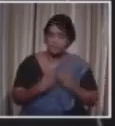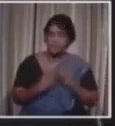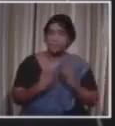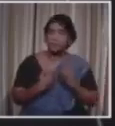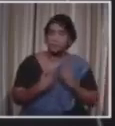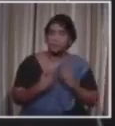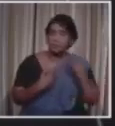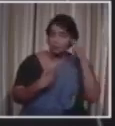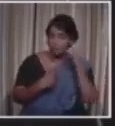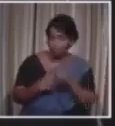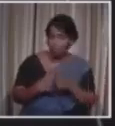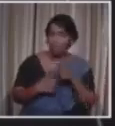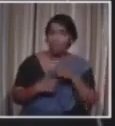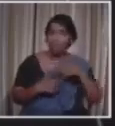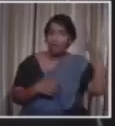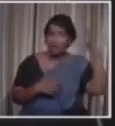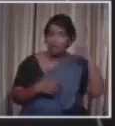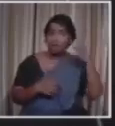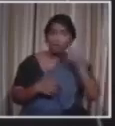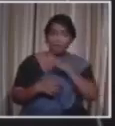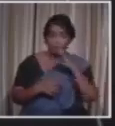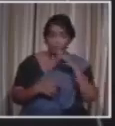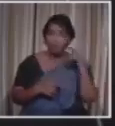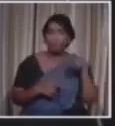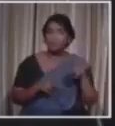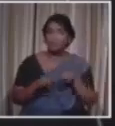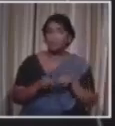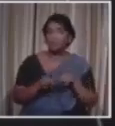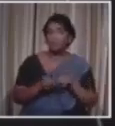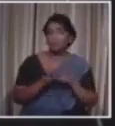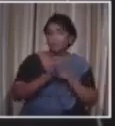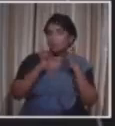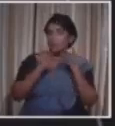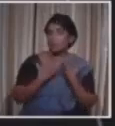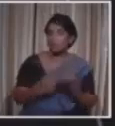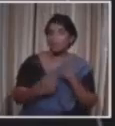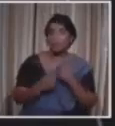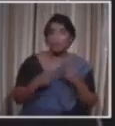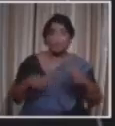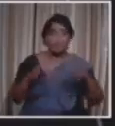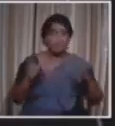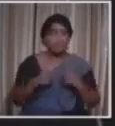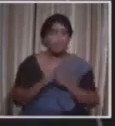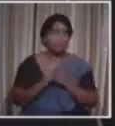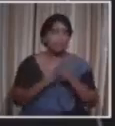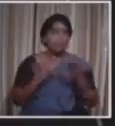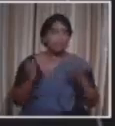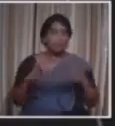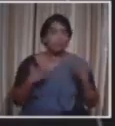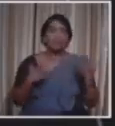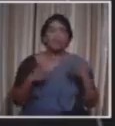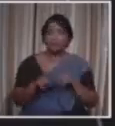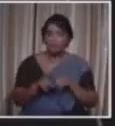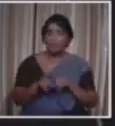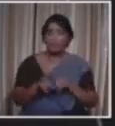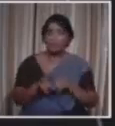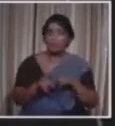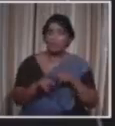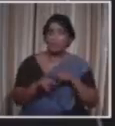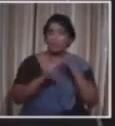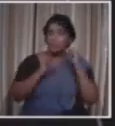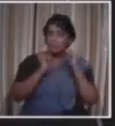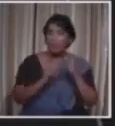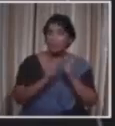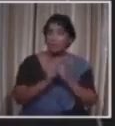बिल दीला पुनर्जन बल शक्ति मेन मेचर गहन इन ताम गहन ताम गहन अरे मदवेन